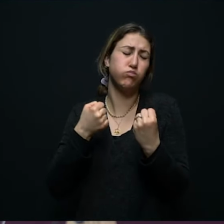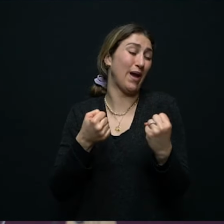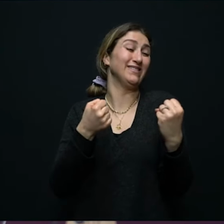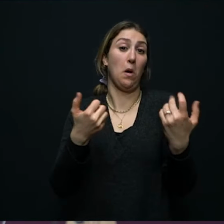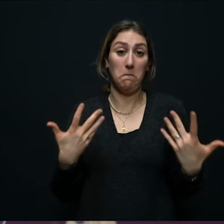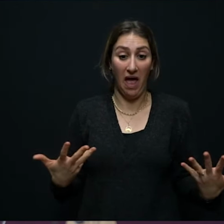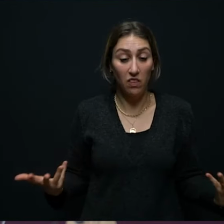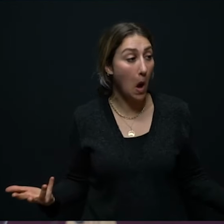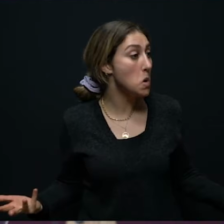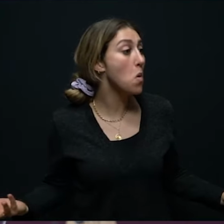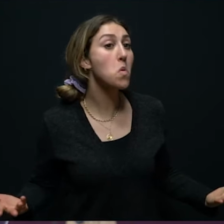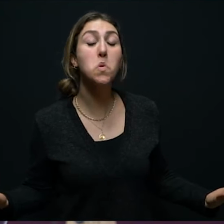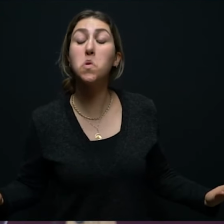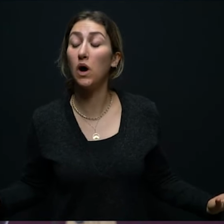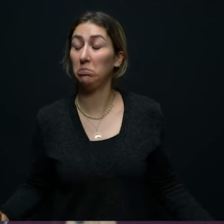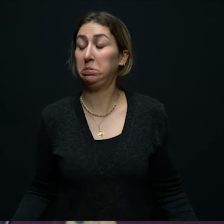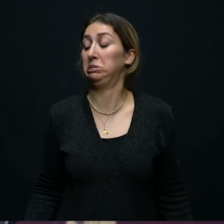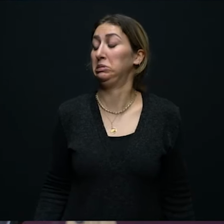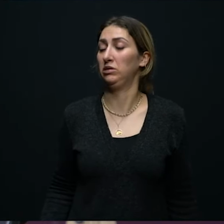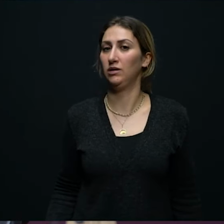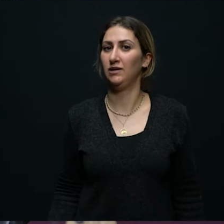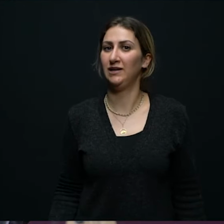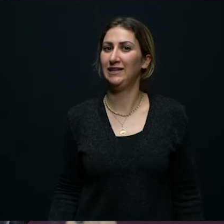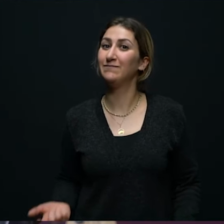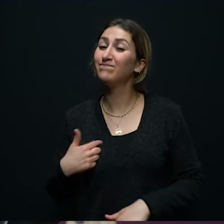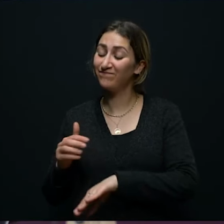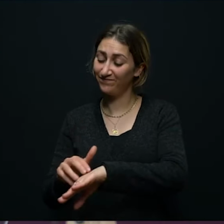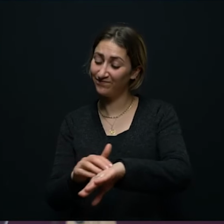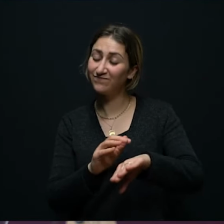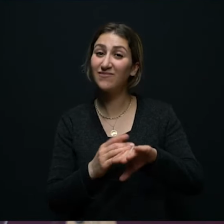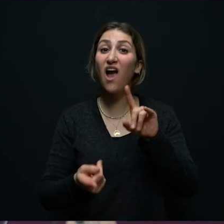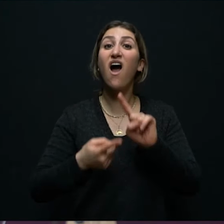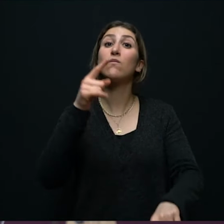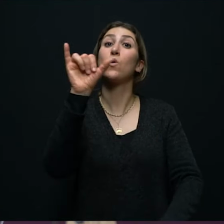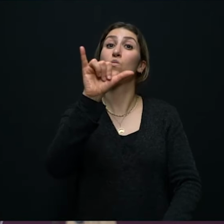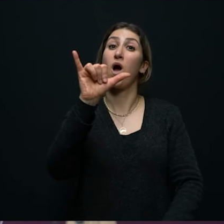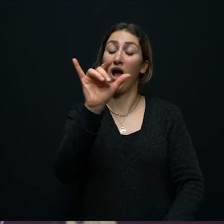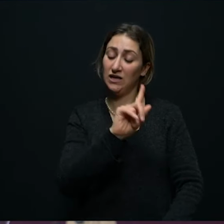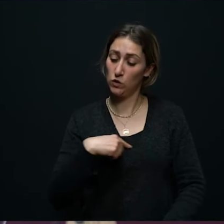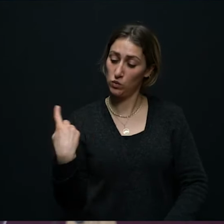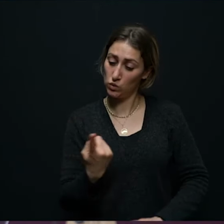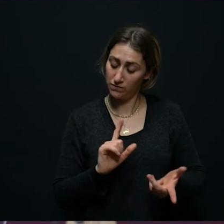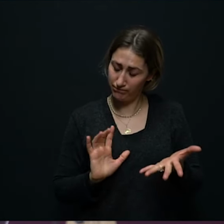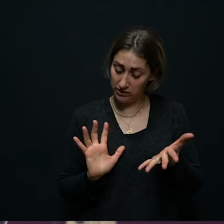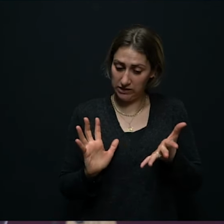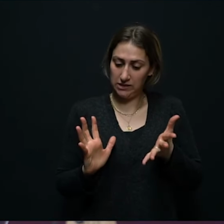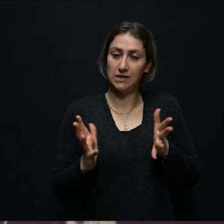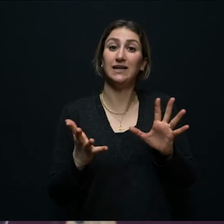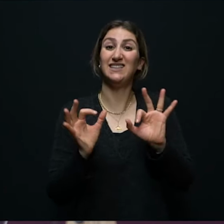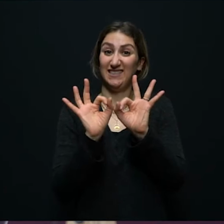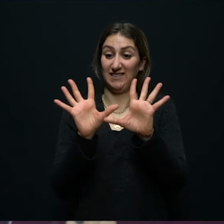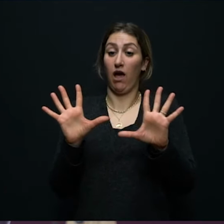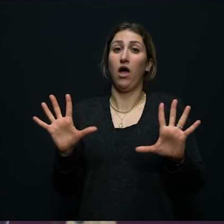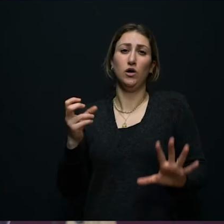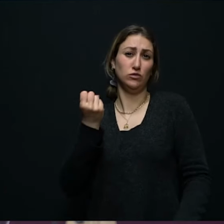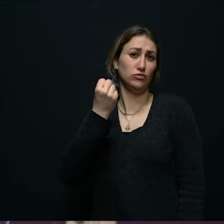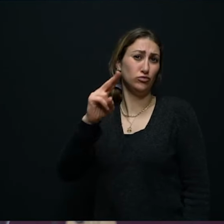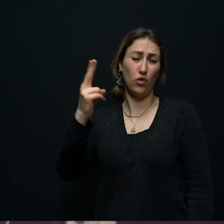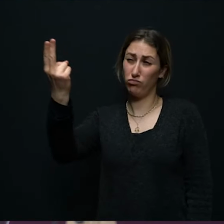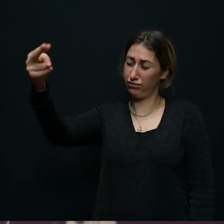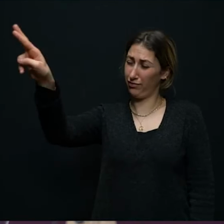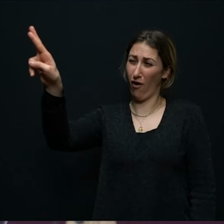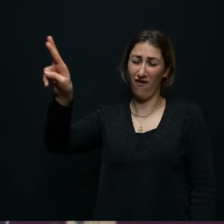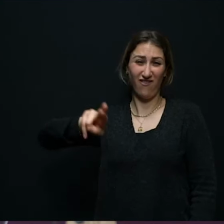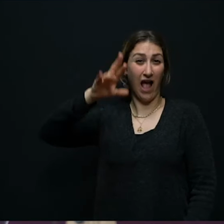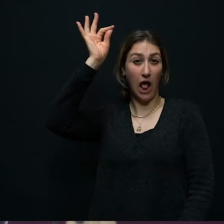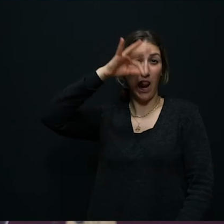revient l'esprit revient et quand l'esprit revient les manifestations de l'esprit reviennent